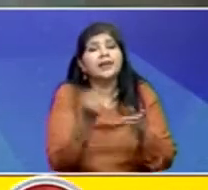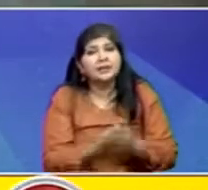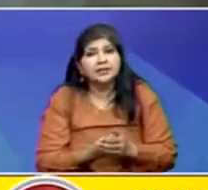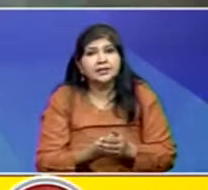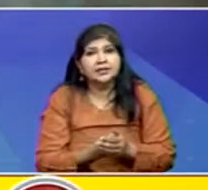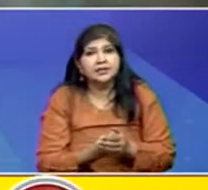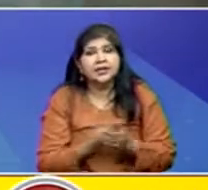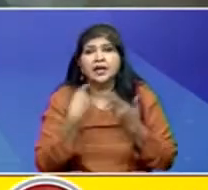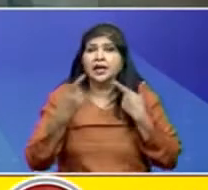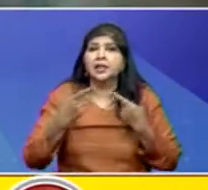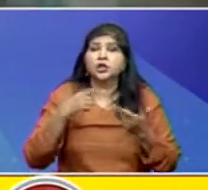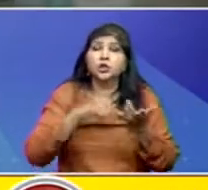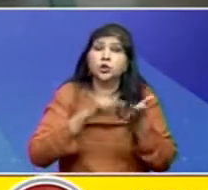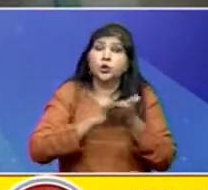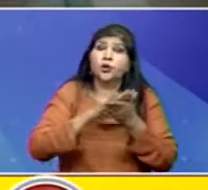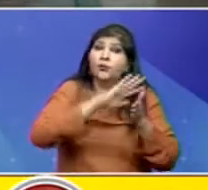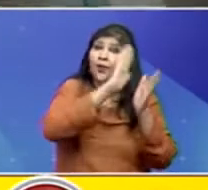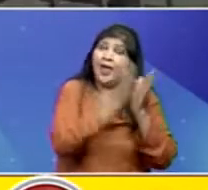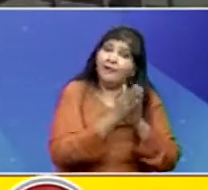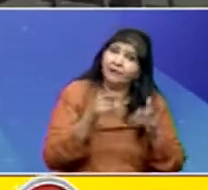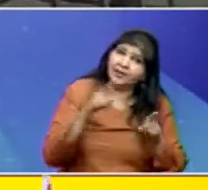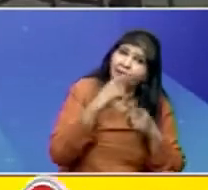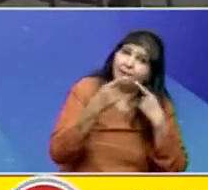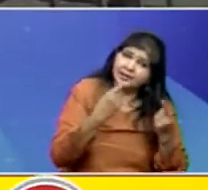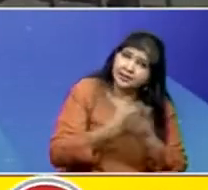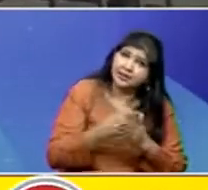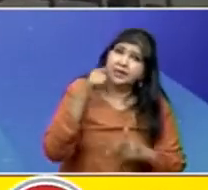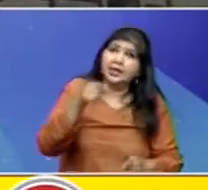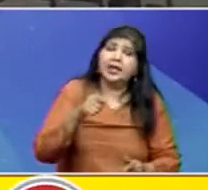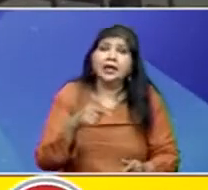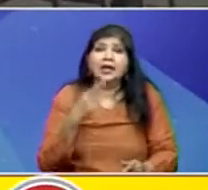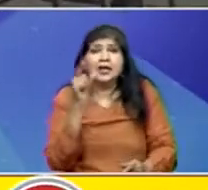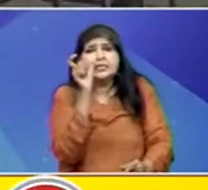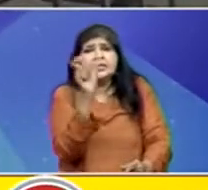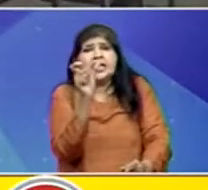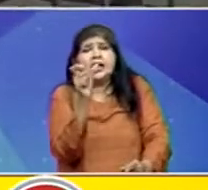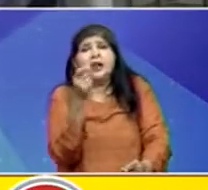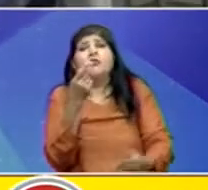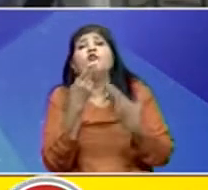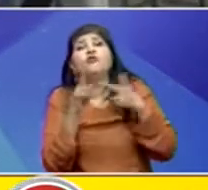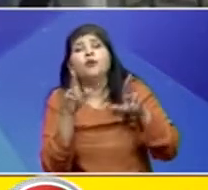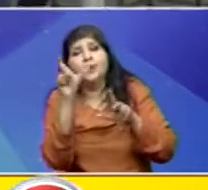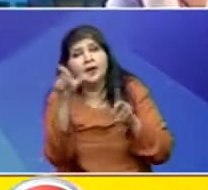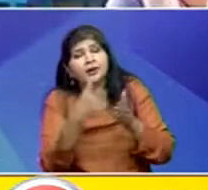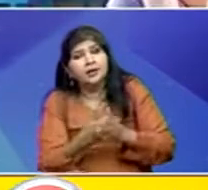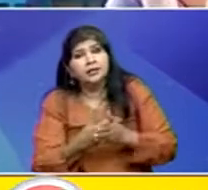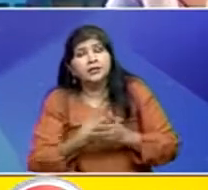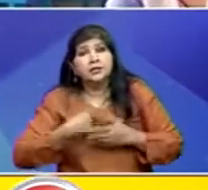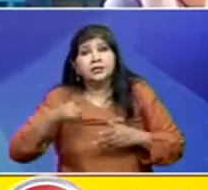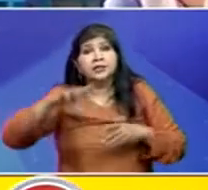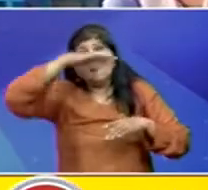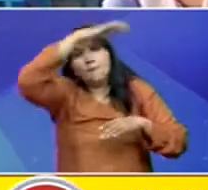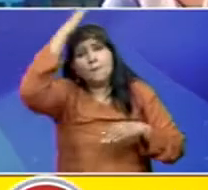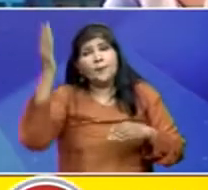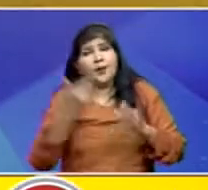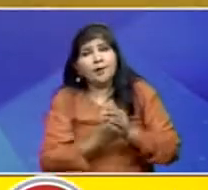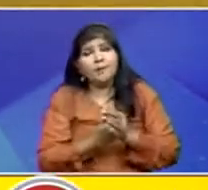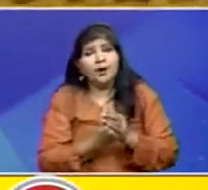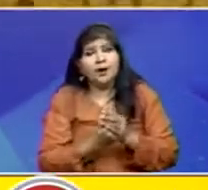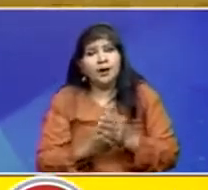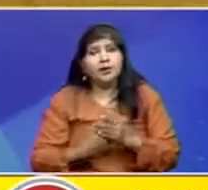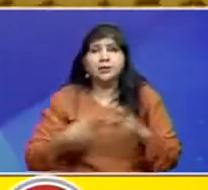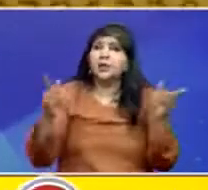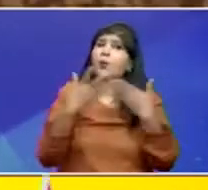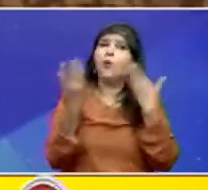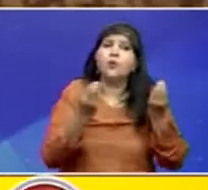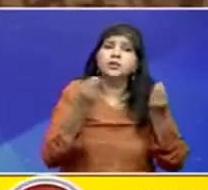everything की चर्चा करते हैं यानि एक ऐसा single formula जिससे ब्रह्मान की हर चीज को अभिवक्त किया